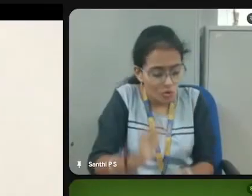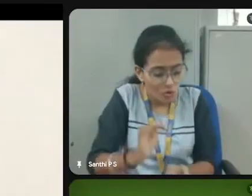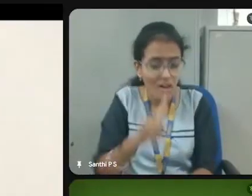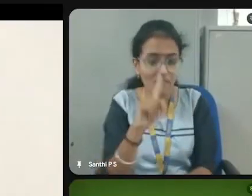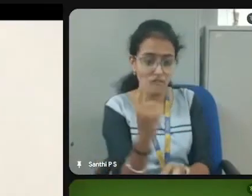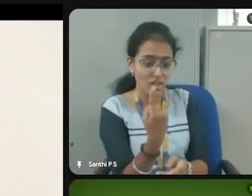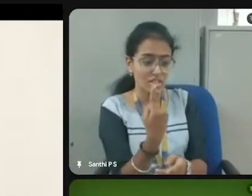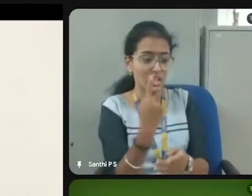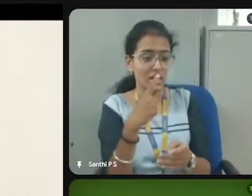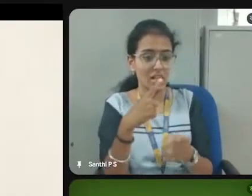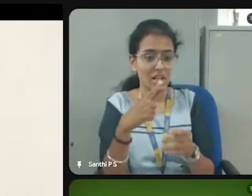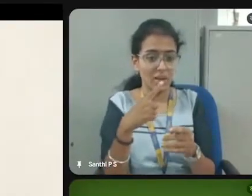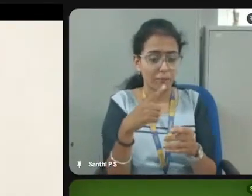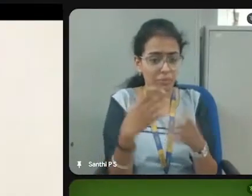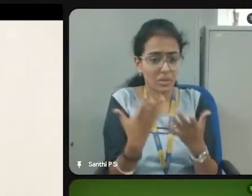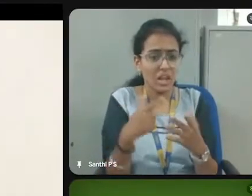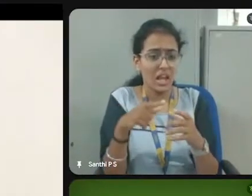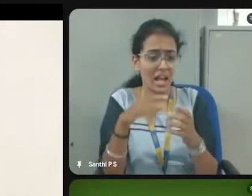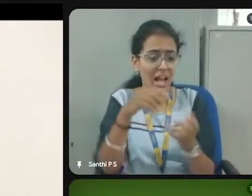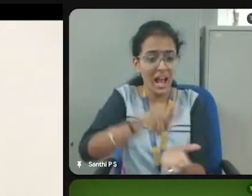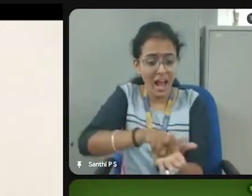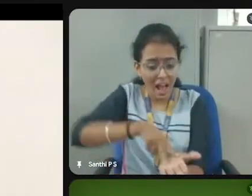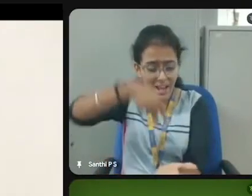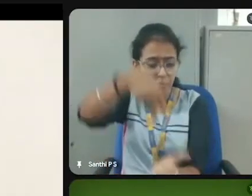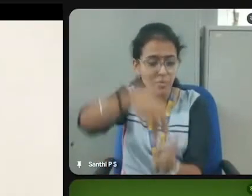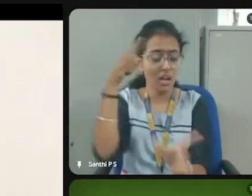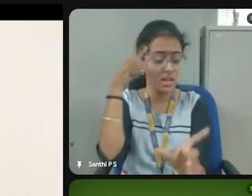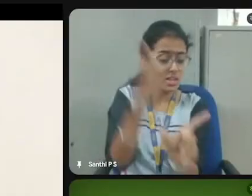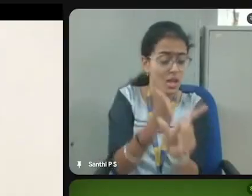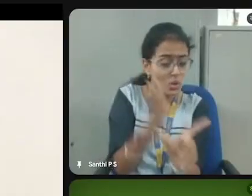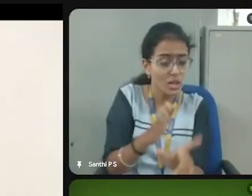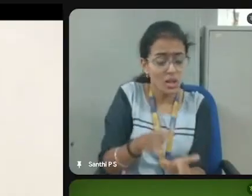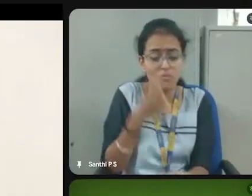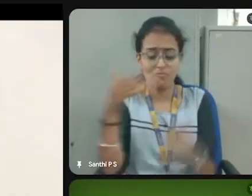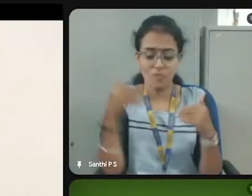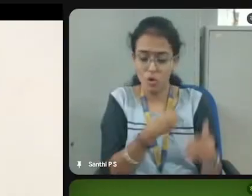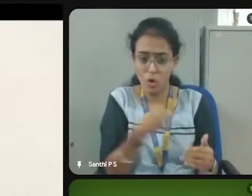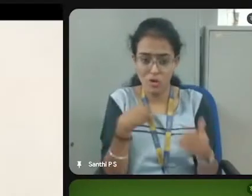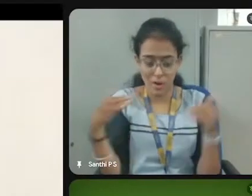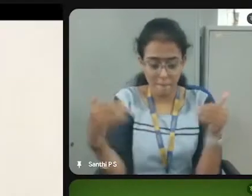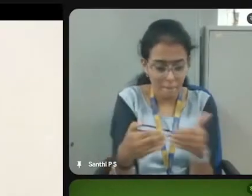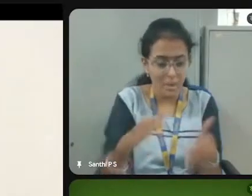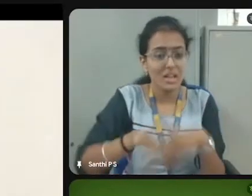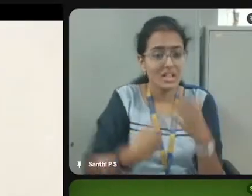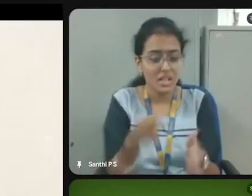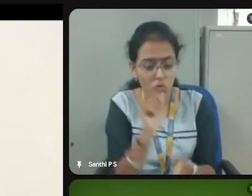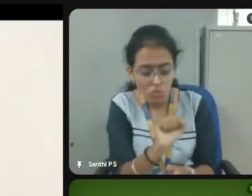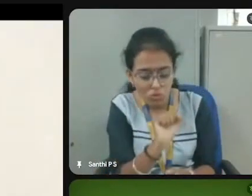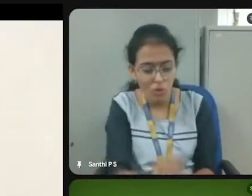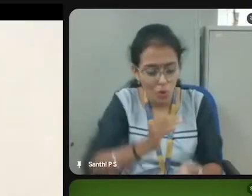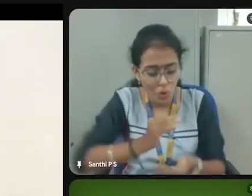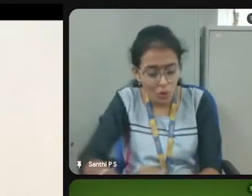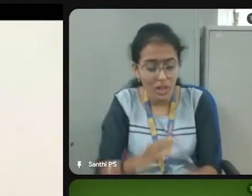ഒരു ക്ലിനിക്കൽ അല്ലെങ്കിൽ നമ്മുടെ റീഹാബിലിറ്റേഷൻ സൈക്കോളജിസ്റ്റിന്റെ അടുത്ത് പോയി കുട്ടിക്ക് വേണ്ട